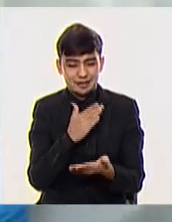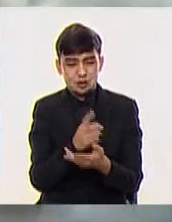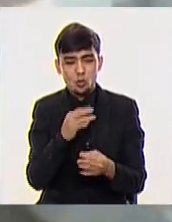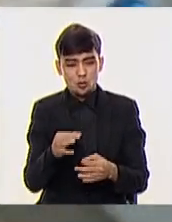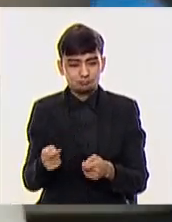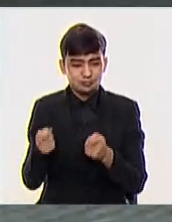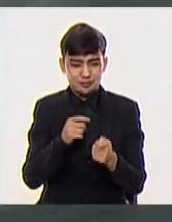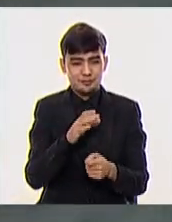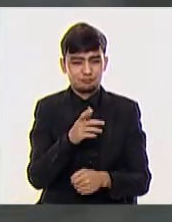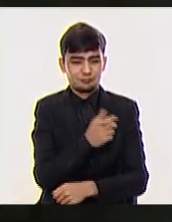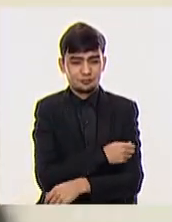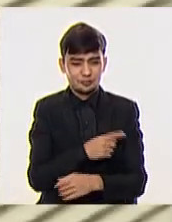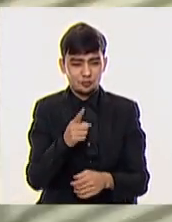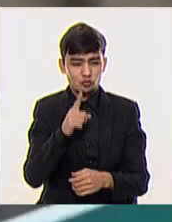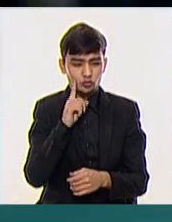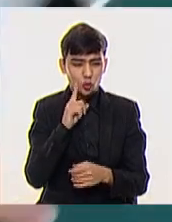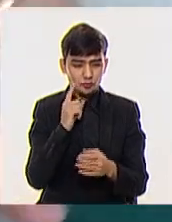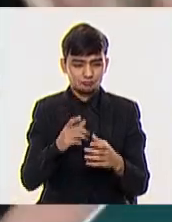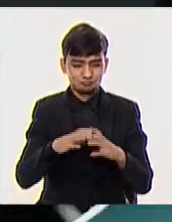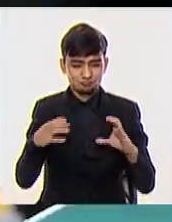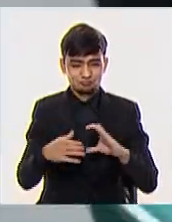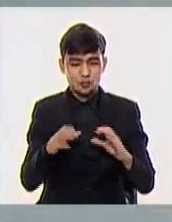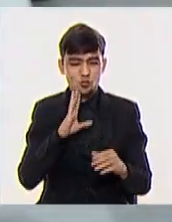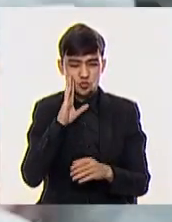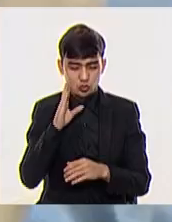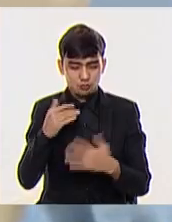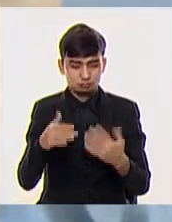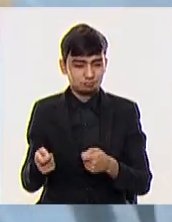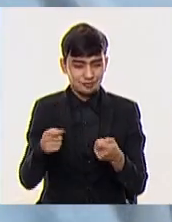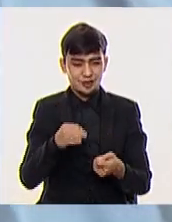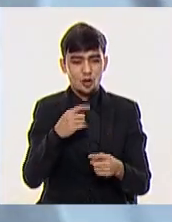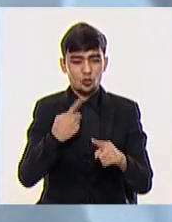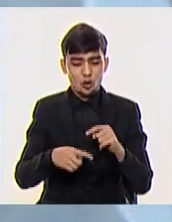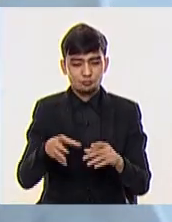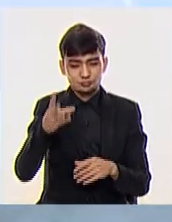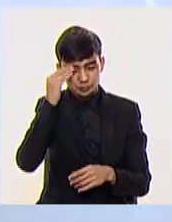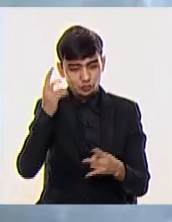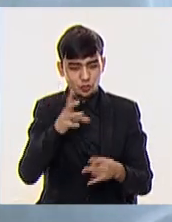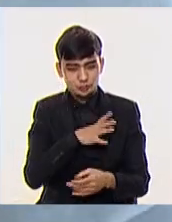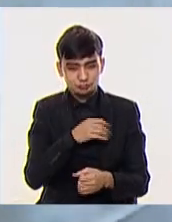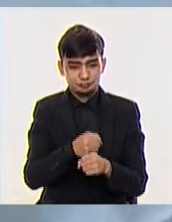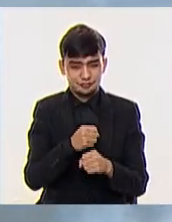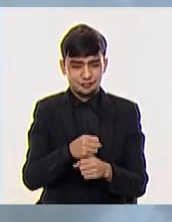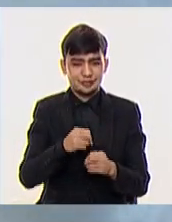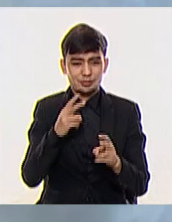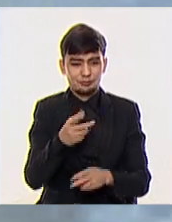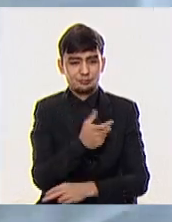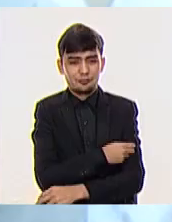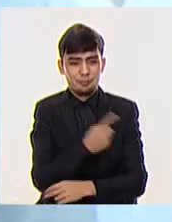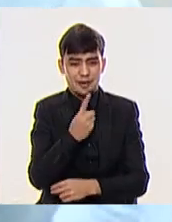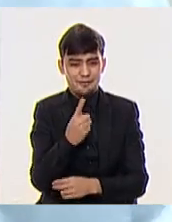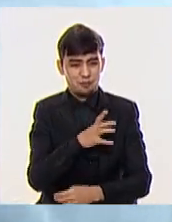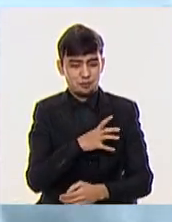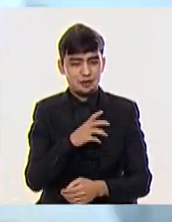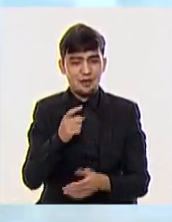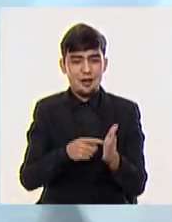аймаққа вакцинаның алғашқы жасыл қорабы таңертең ғана жеткізілді. Басқаларға үлгі болсын деді ме, әйтеуір екпені алғашқы